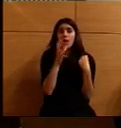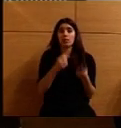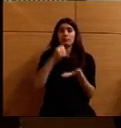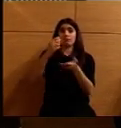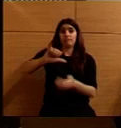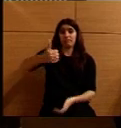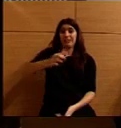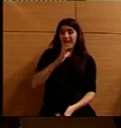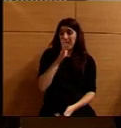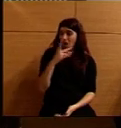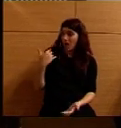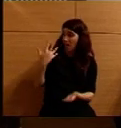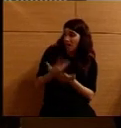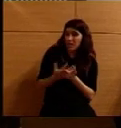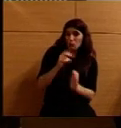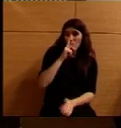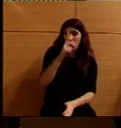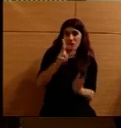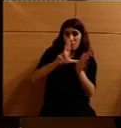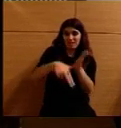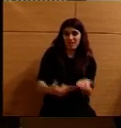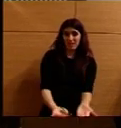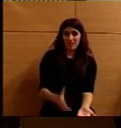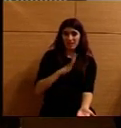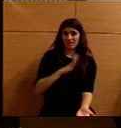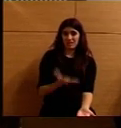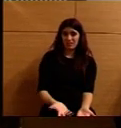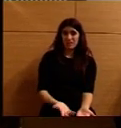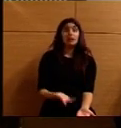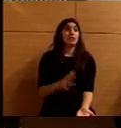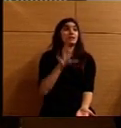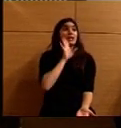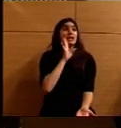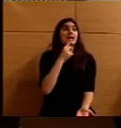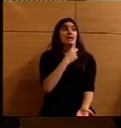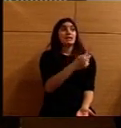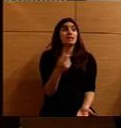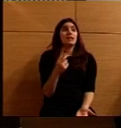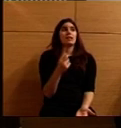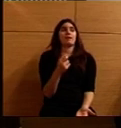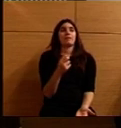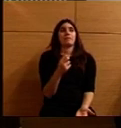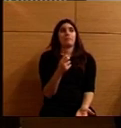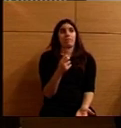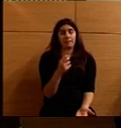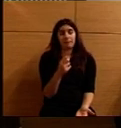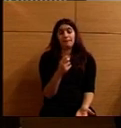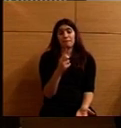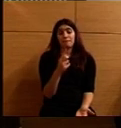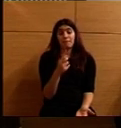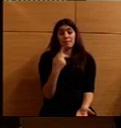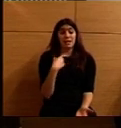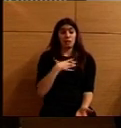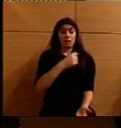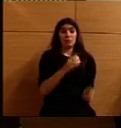ajudes i entre unes coses i altres transcorrerà més d'un any des que allò va ocorrir. Com deia, els ajuntaments menuts no tenim capacitat per a